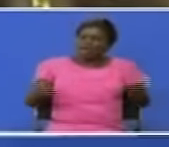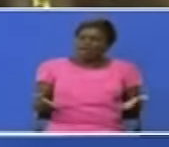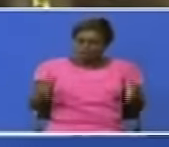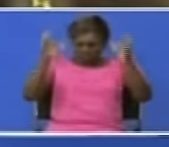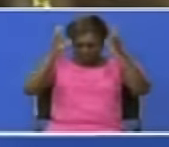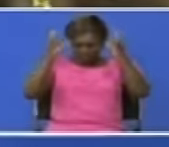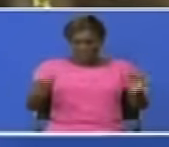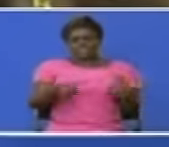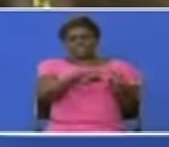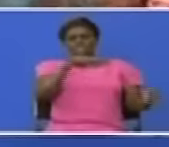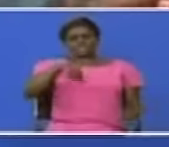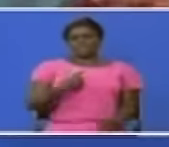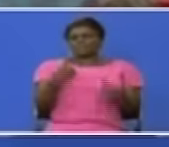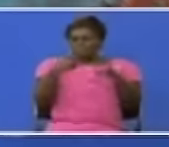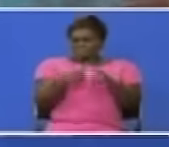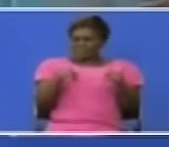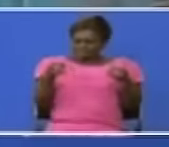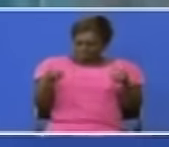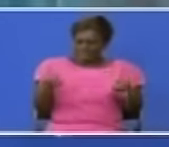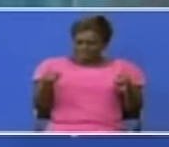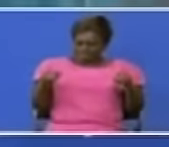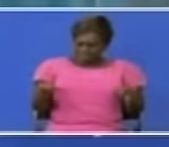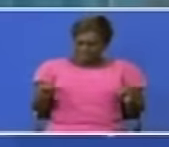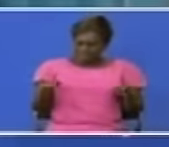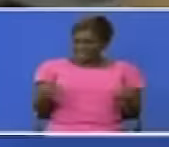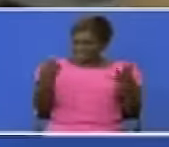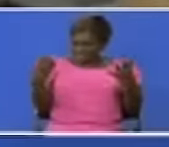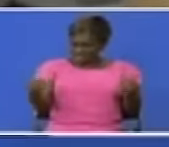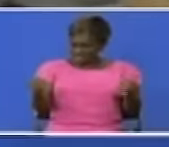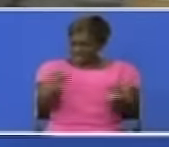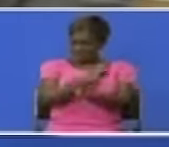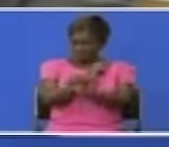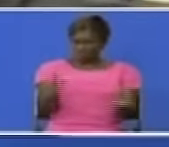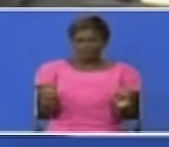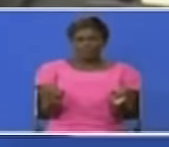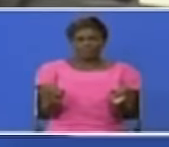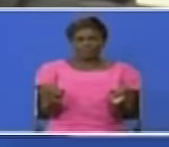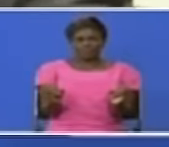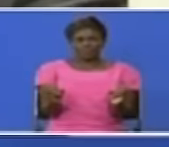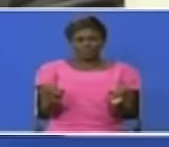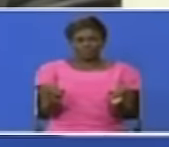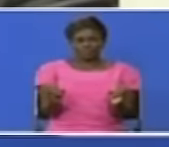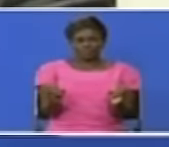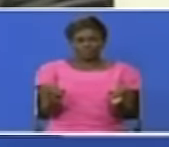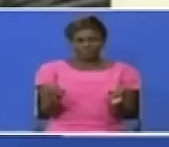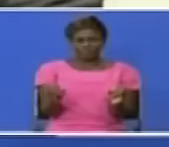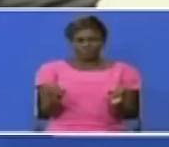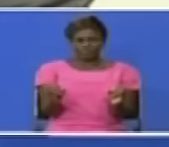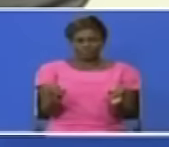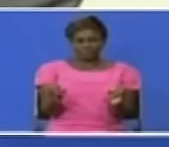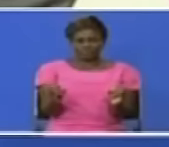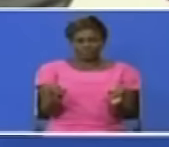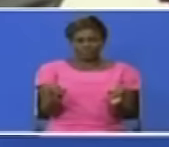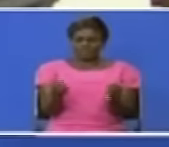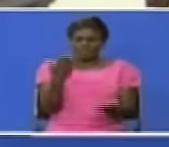Nikaamua kujiua tu. Lakini alijikaza, japo haikuwa rahisi. Ile ishara ya upendo wangu.